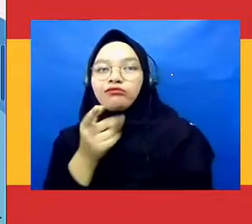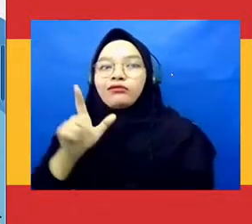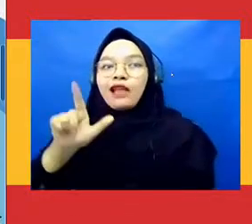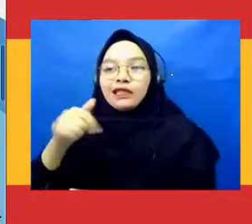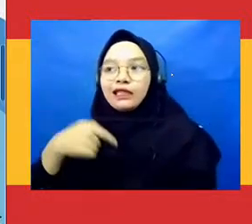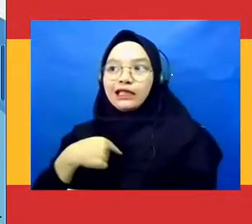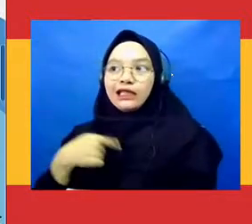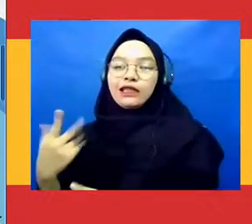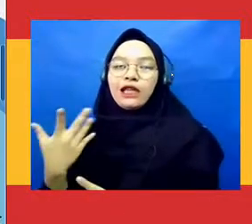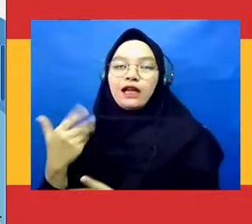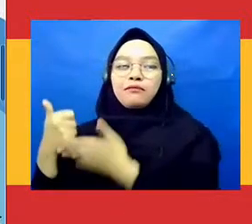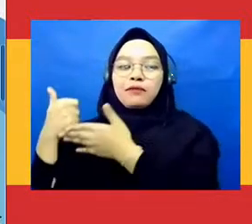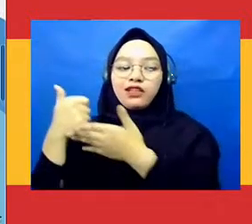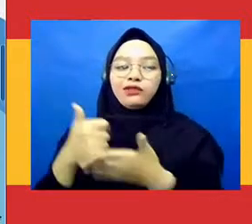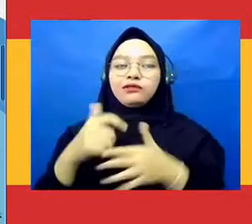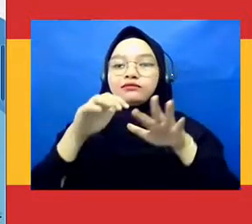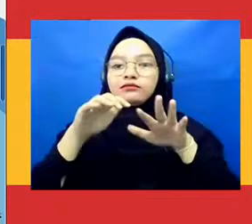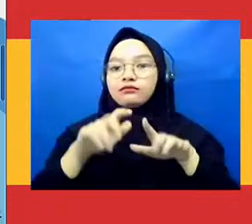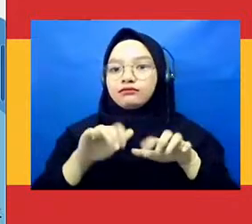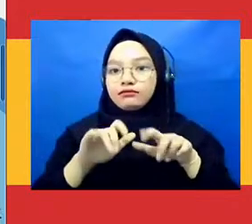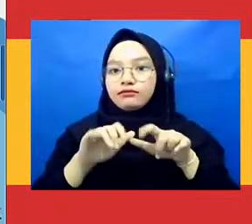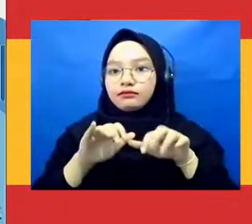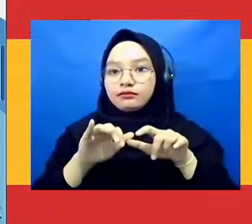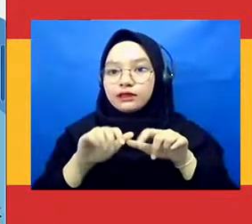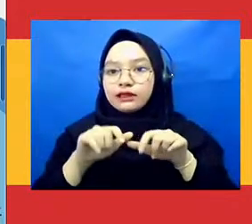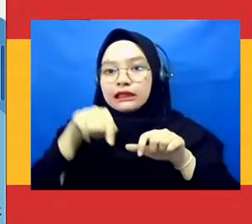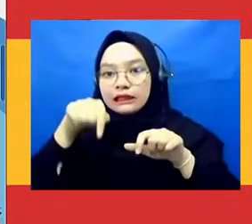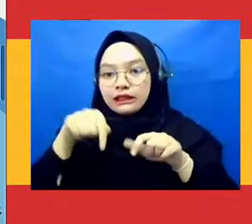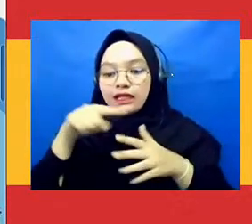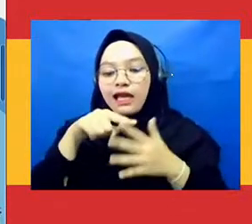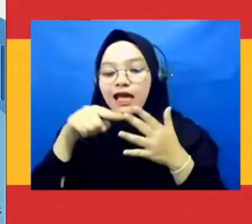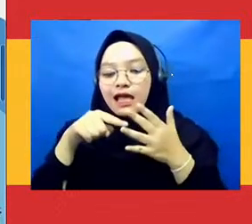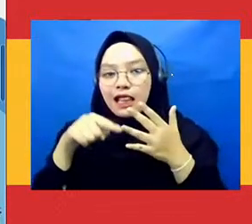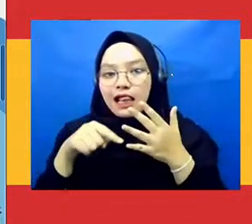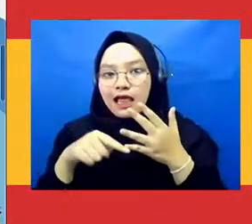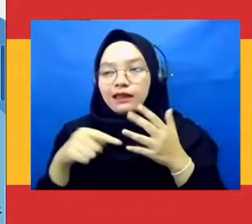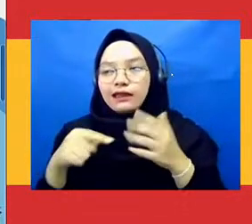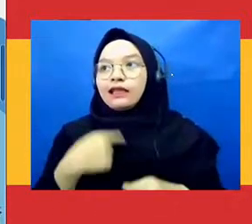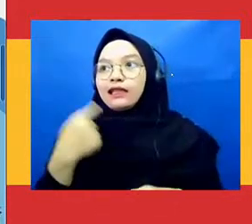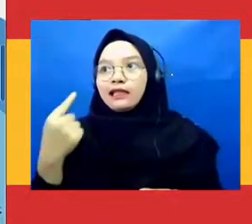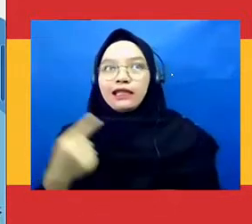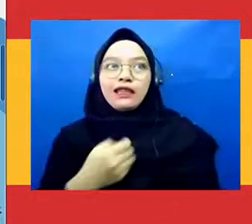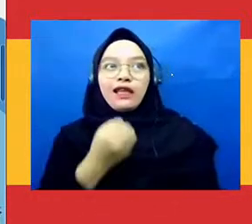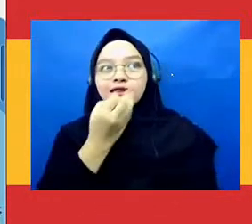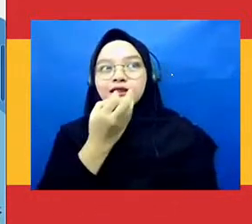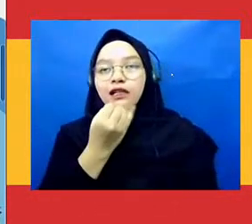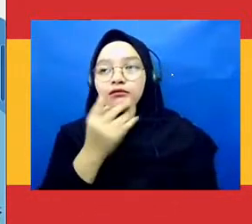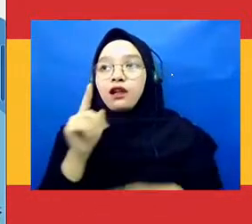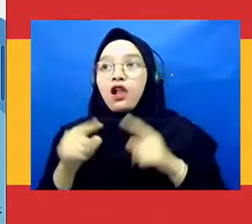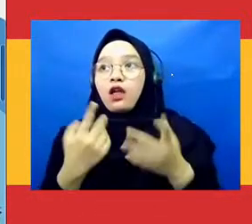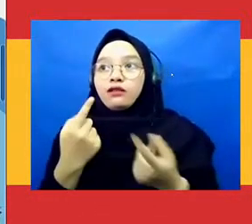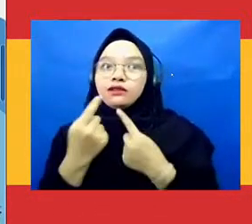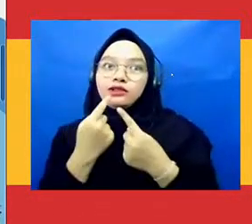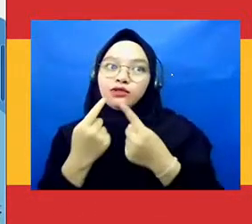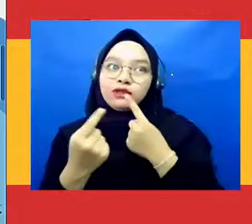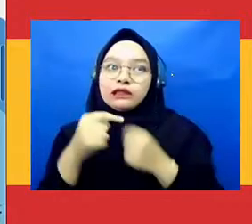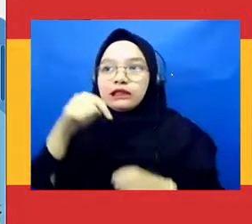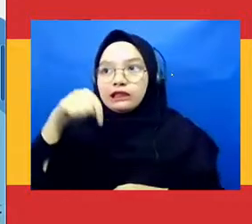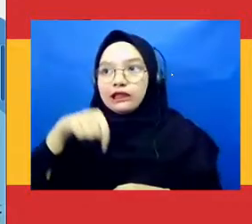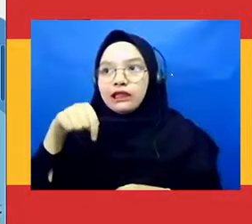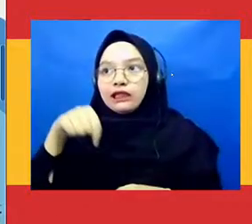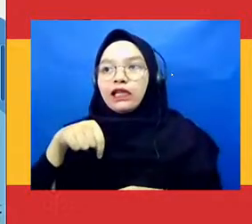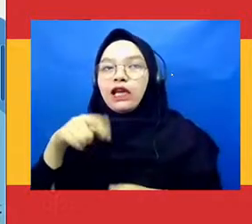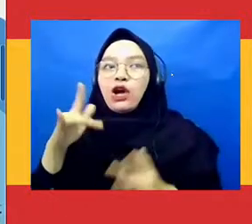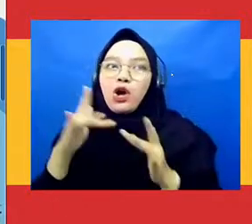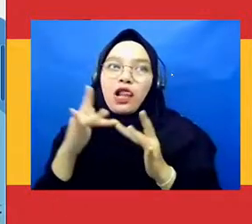Ini alat yang kami sarankan, kalau diskusi ini harus dilakukan online, Bapak Ibu.